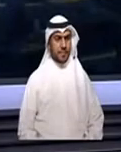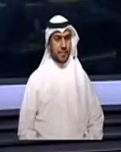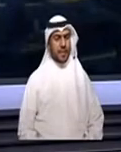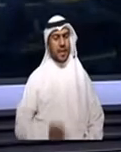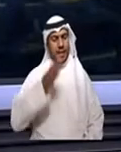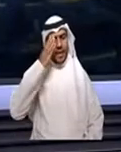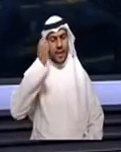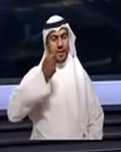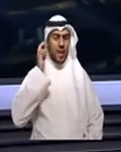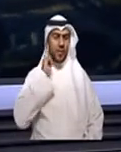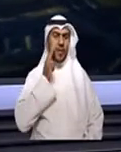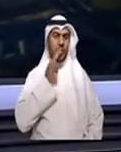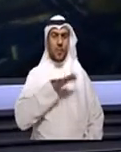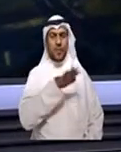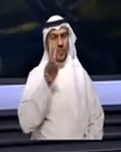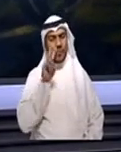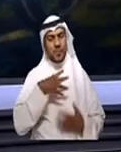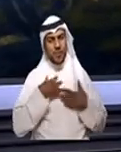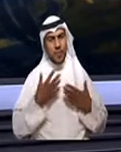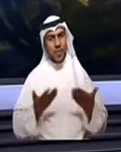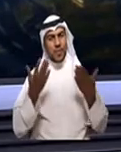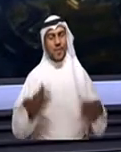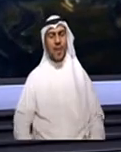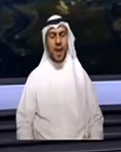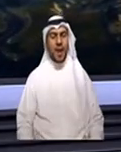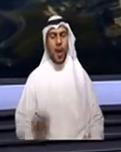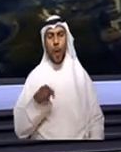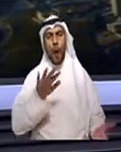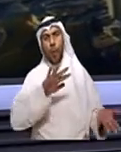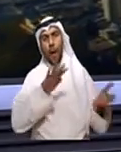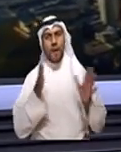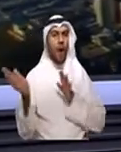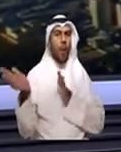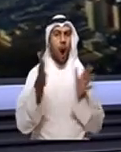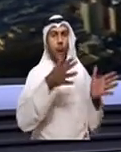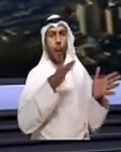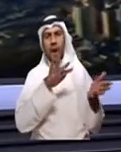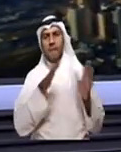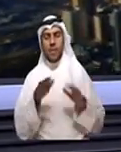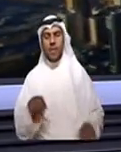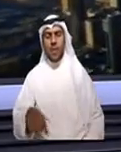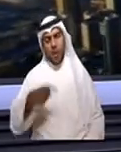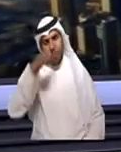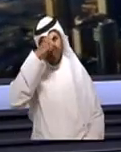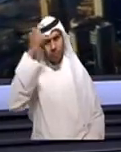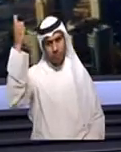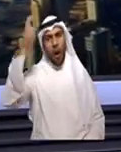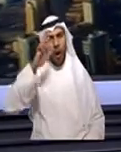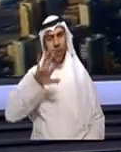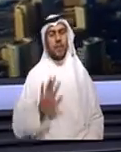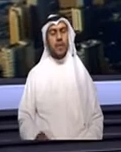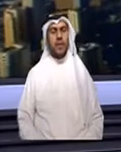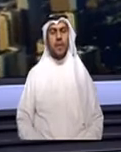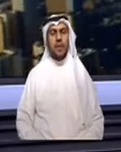أسعد الله أوقاتكم أعزائي المشاهدين في نشرتنا الجوية لهذا اليوم. أجواءنا اليوم أجواء حارة، نلاحظ انخفاض نسبي في درجات الحرارة. متوقع